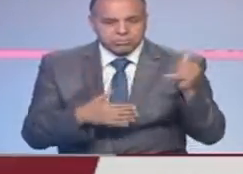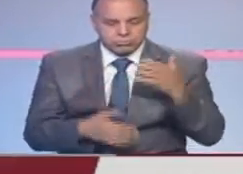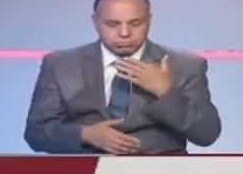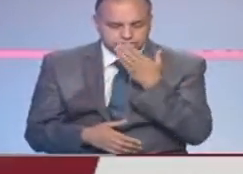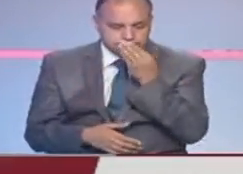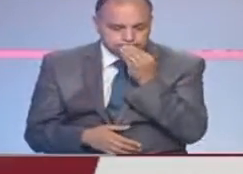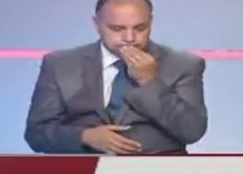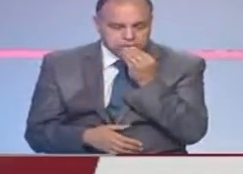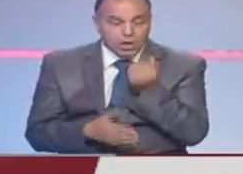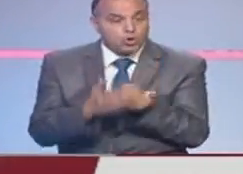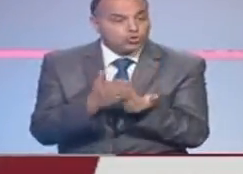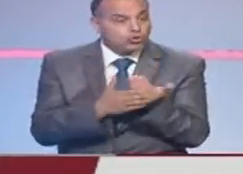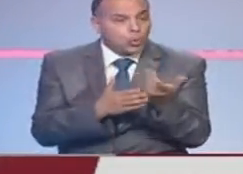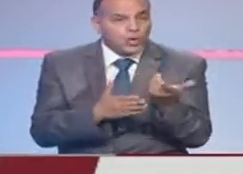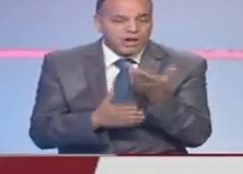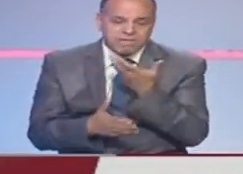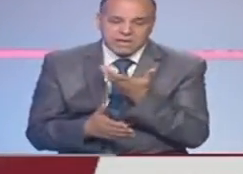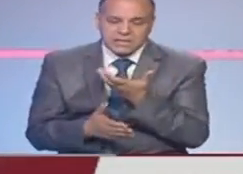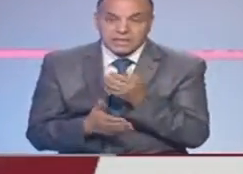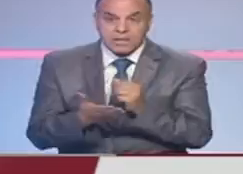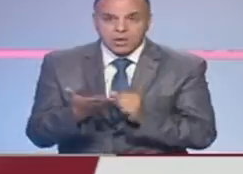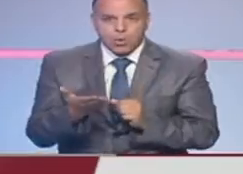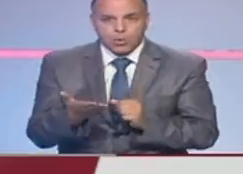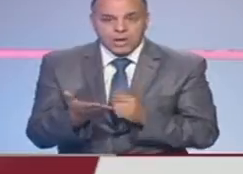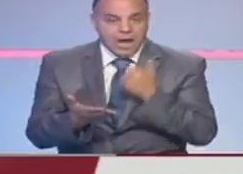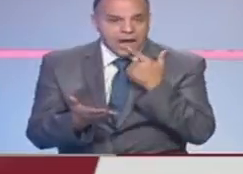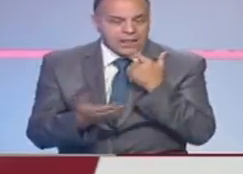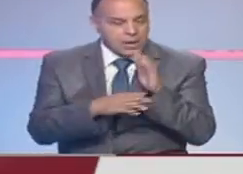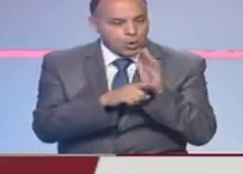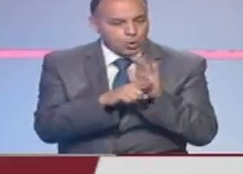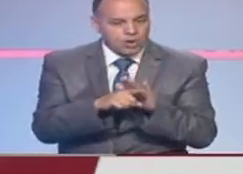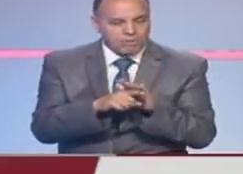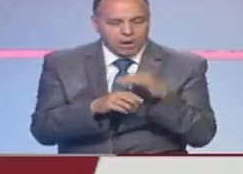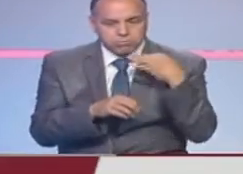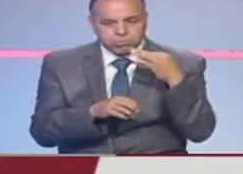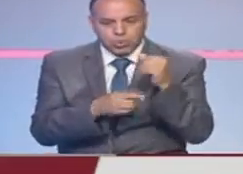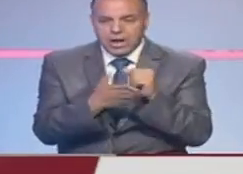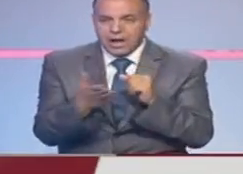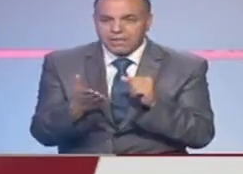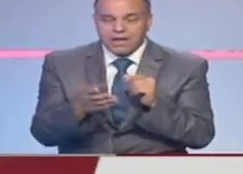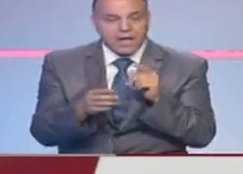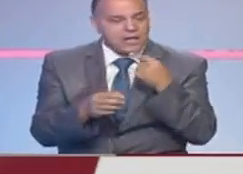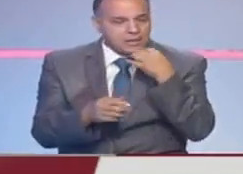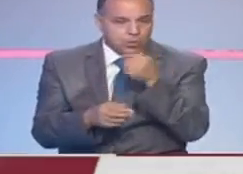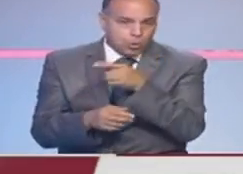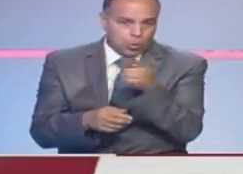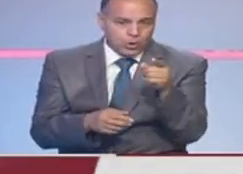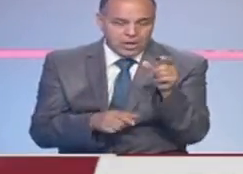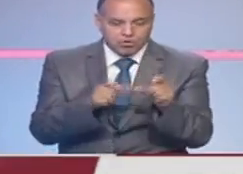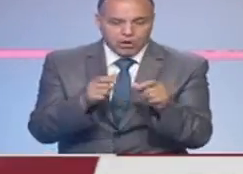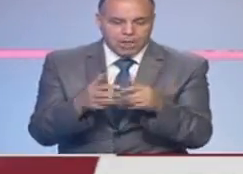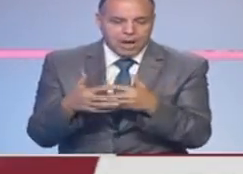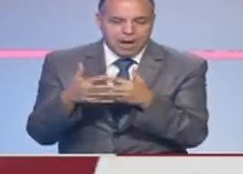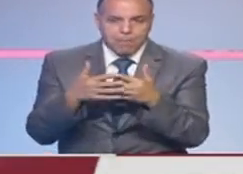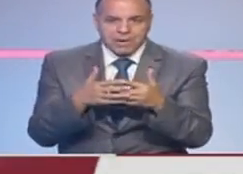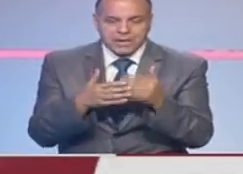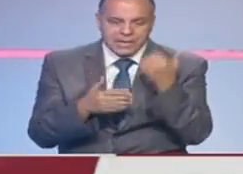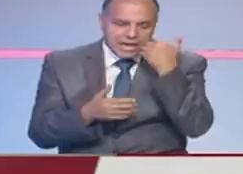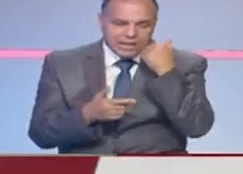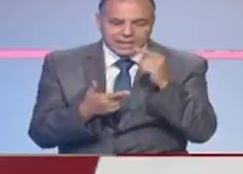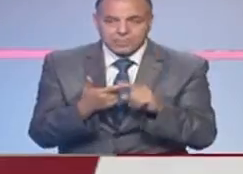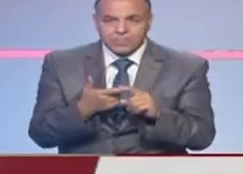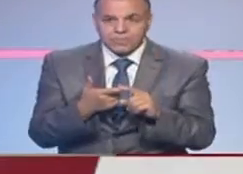بخصوص تطورات الاوضاع في افغانستان ليدافع في خطاب تتوجه به للامريكيين مساء الاثنين